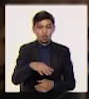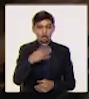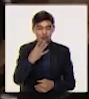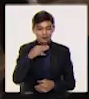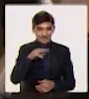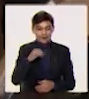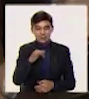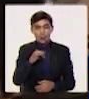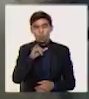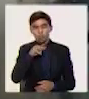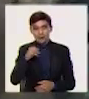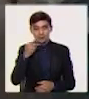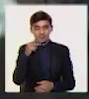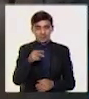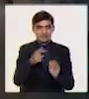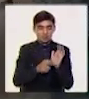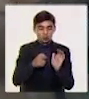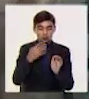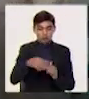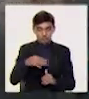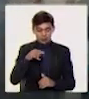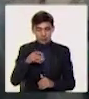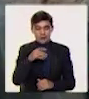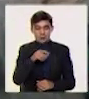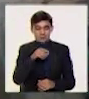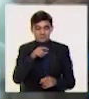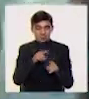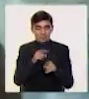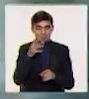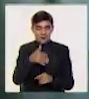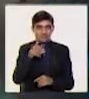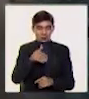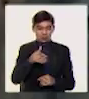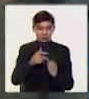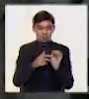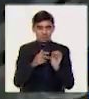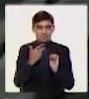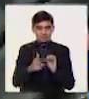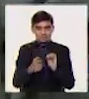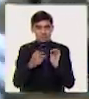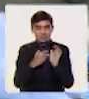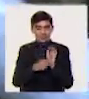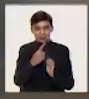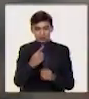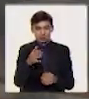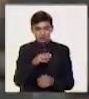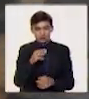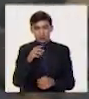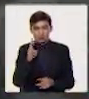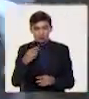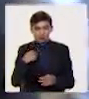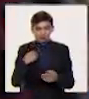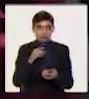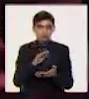үйрекке 2744 теңгеден берілсе, қаздың бағасы 5321 теңге болып бекітіліпті. Ал бұл өтемақыға біреулер келіссе, енді біреулер